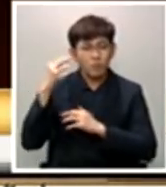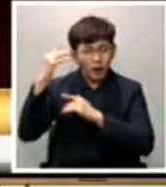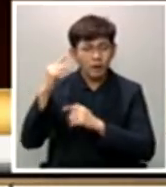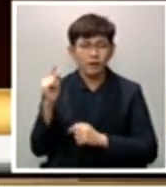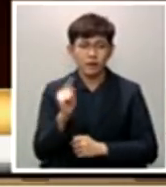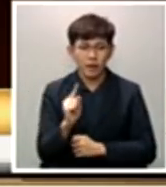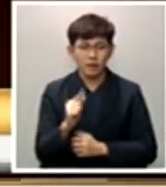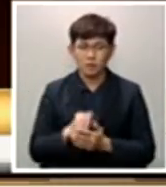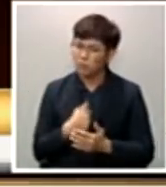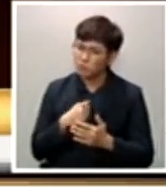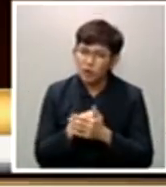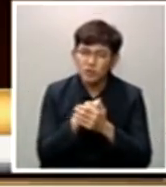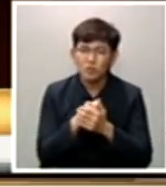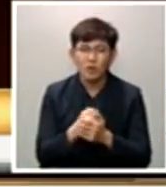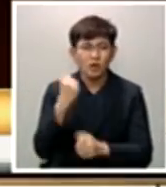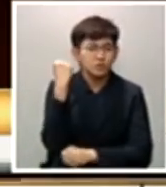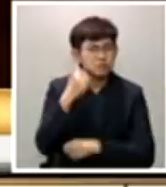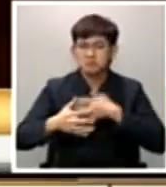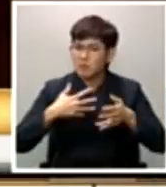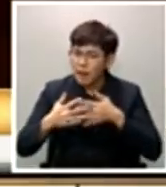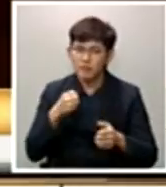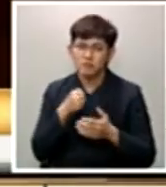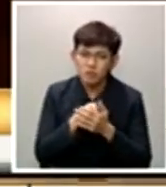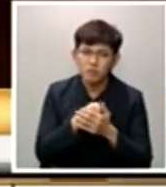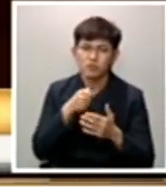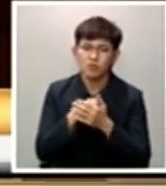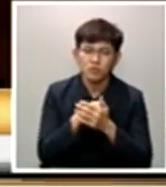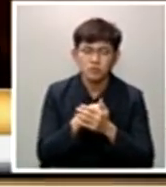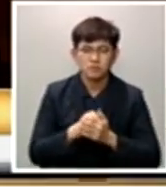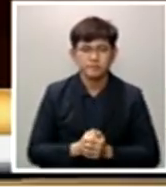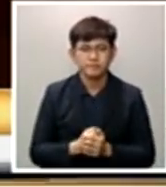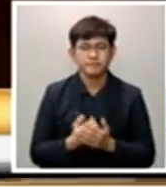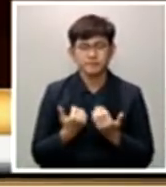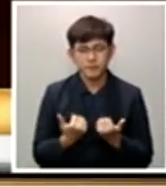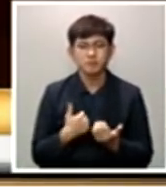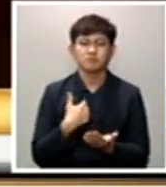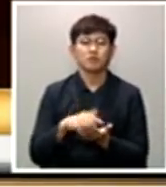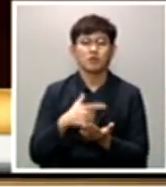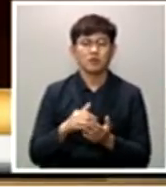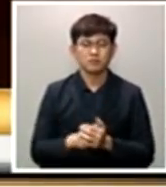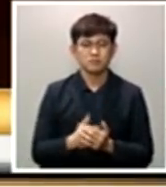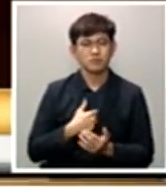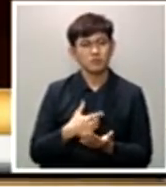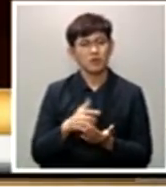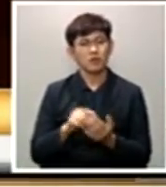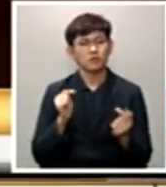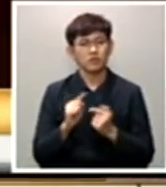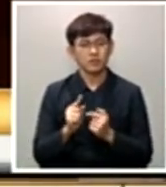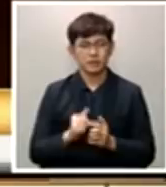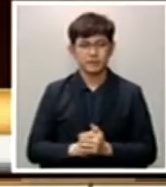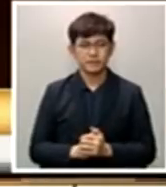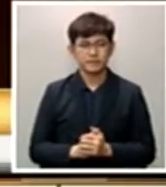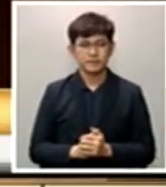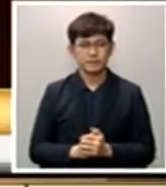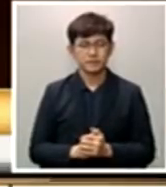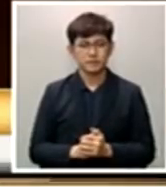ามารถที่จะต่อสู้ไม่ว่ามันจะจนแค่ไหนลำบากแค่ไหนผมขอเรียนเท่านี้แหละครับว่าทั้งหมดที่พูดมา